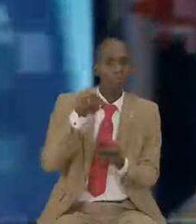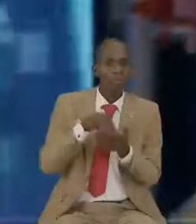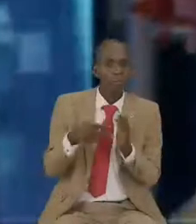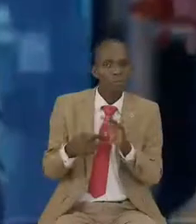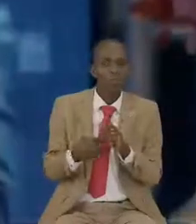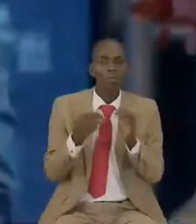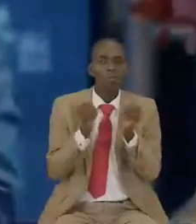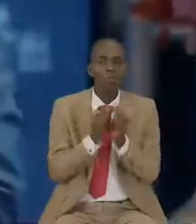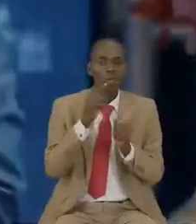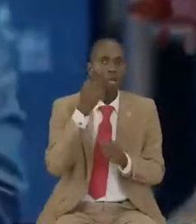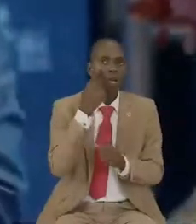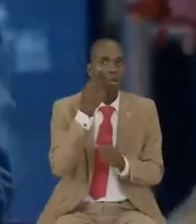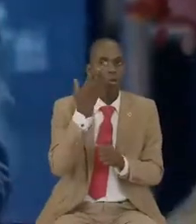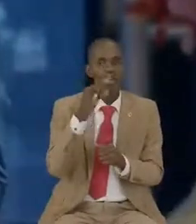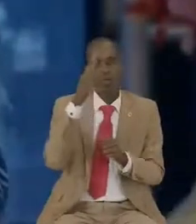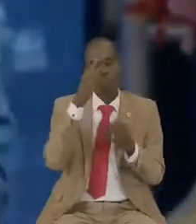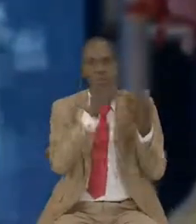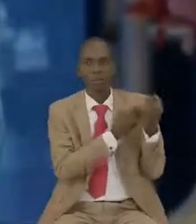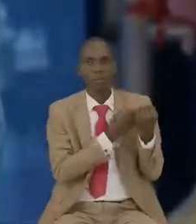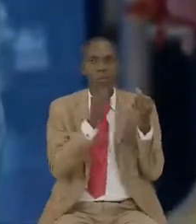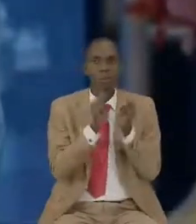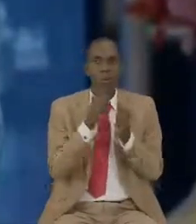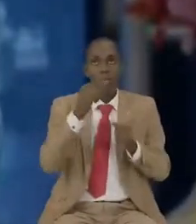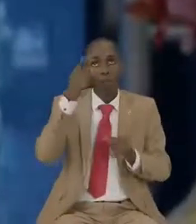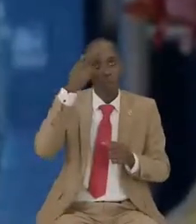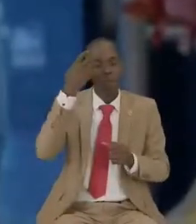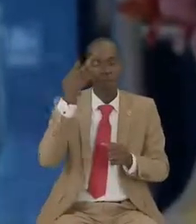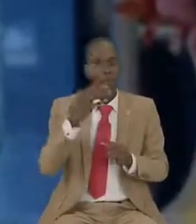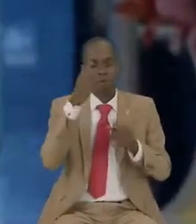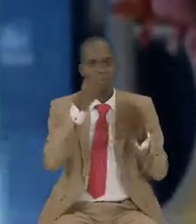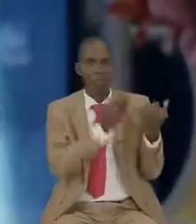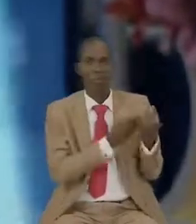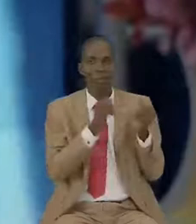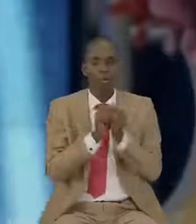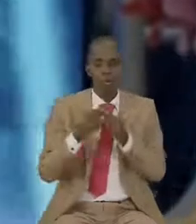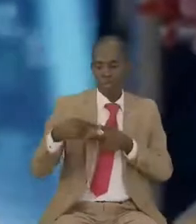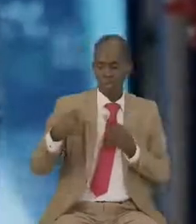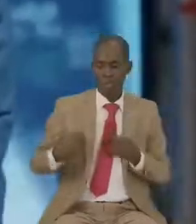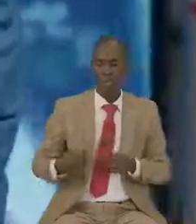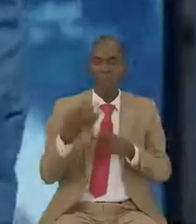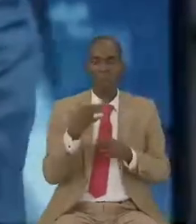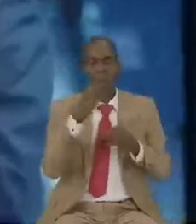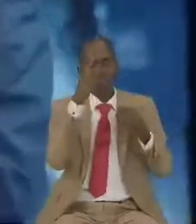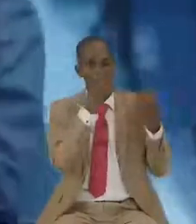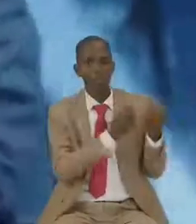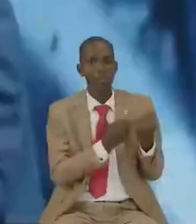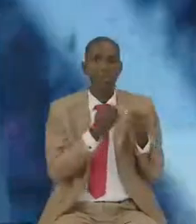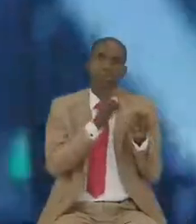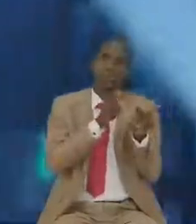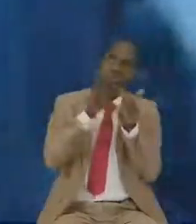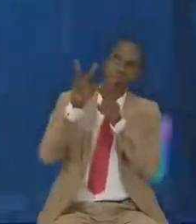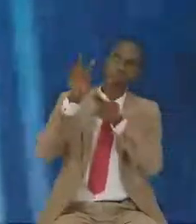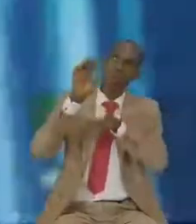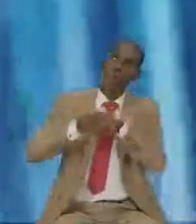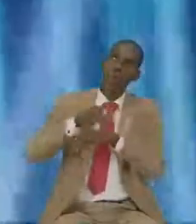c'est-à-dire de le regarder avec des yeux de foi, l'esprit de foi, avec le cœur de foi, vous le regardez et